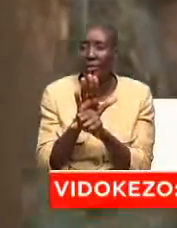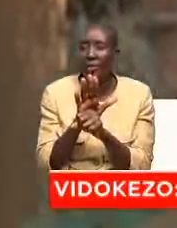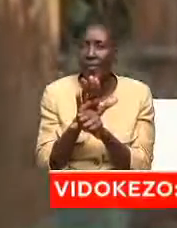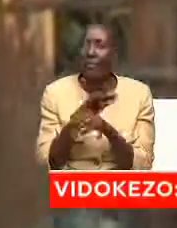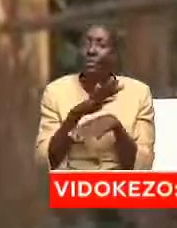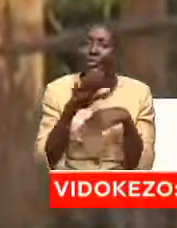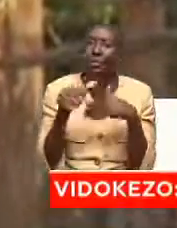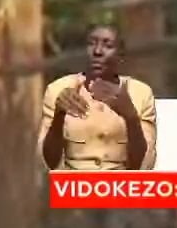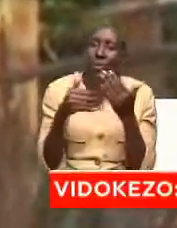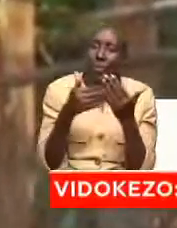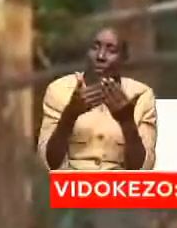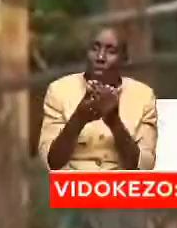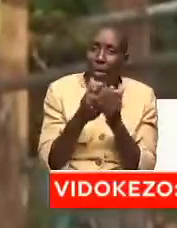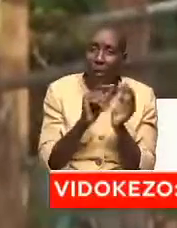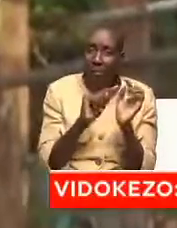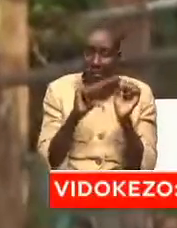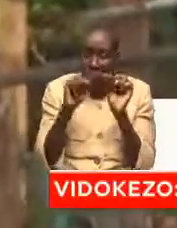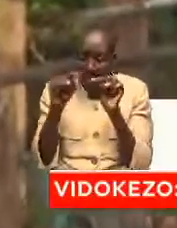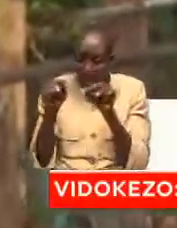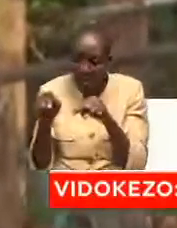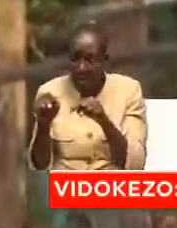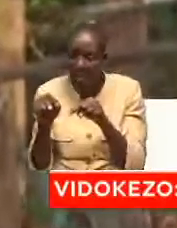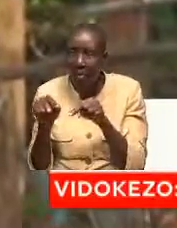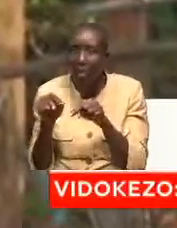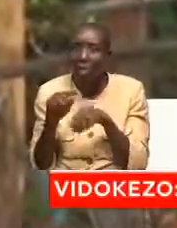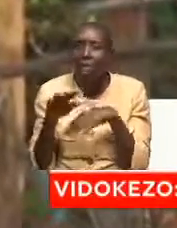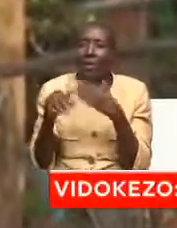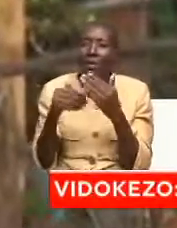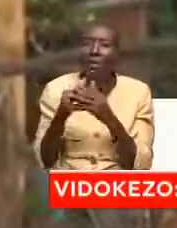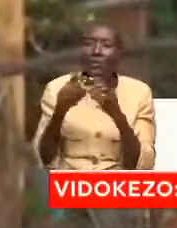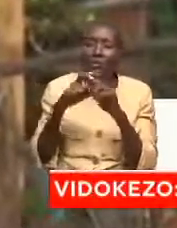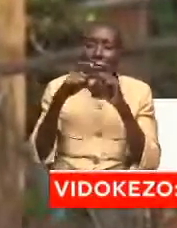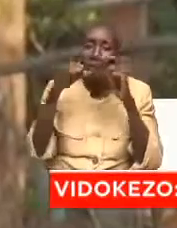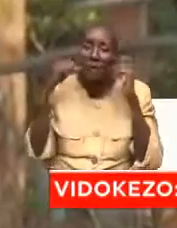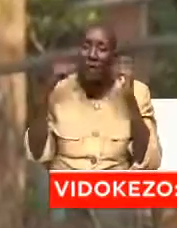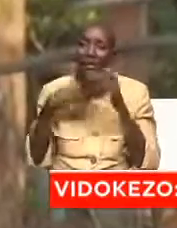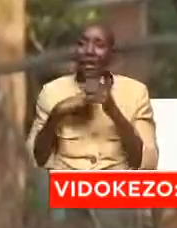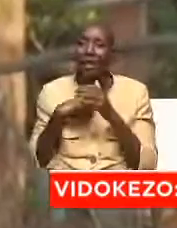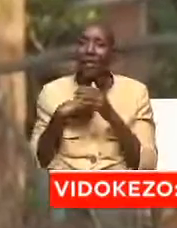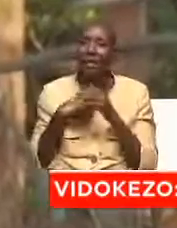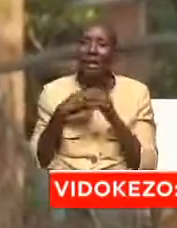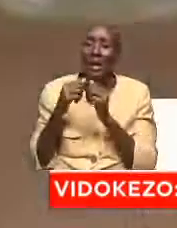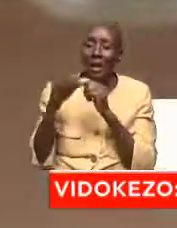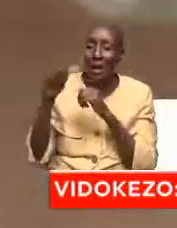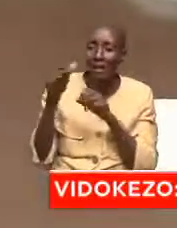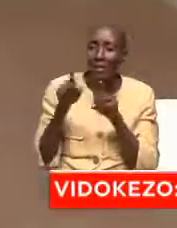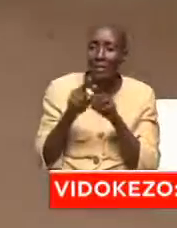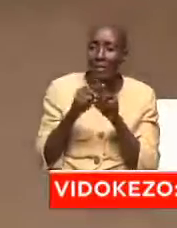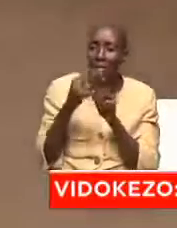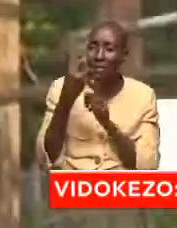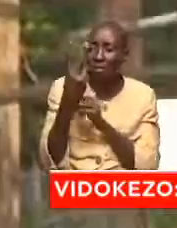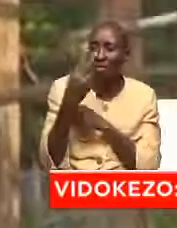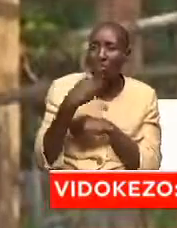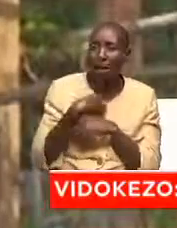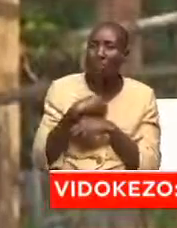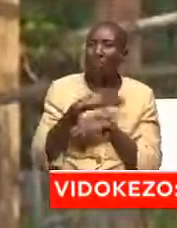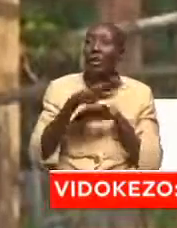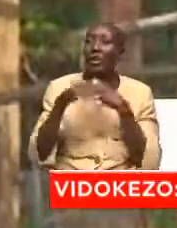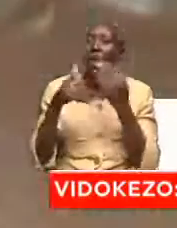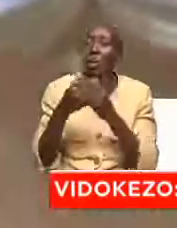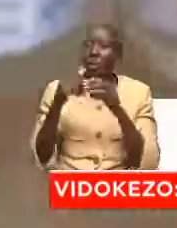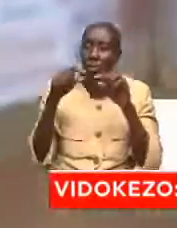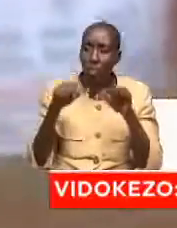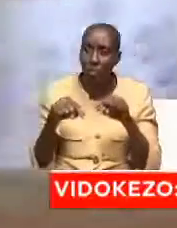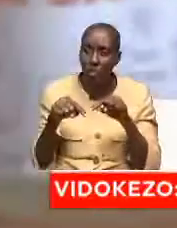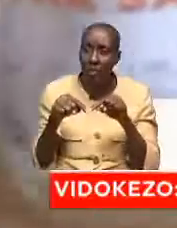walikuwa wamekuja. Kuna wale wamepata mask, kuna wale wamepata mask na sanitizer. Na zote hizi leo